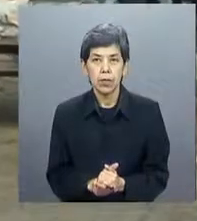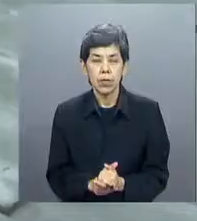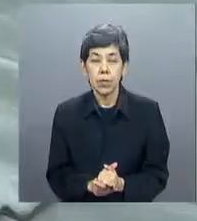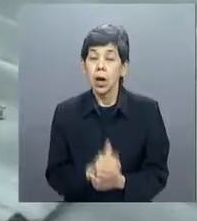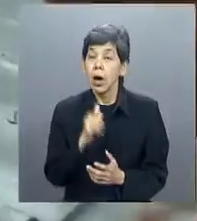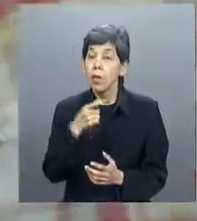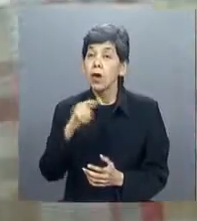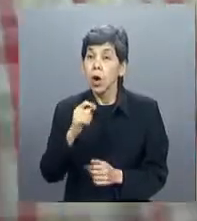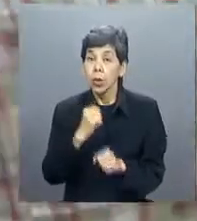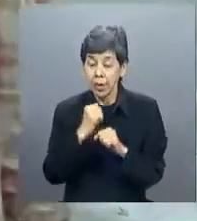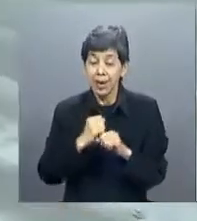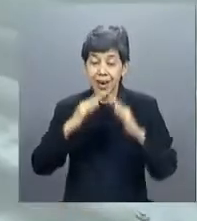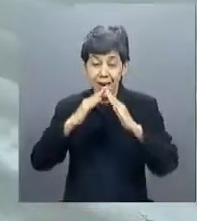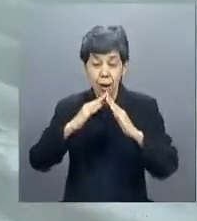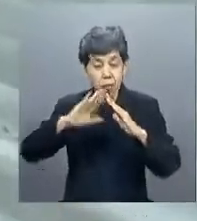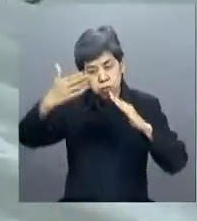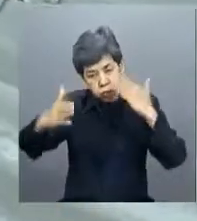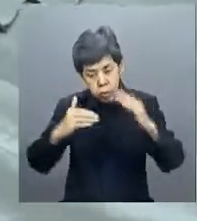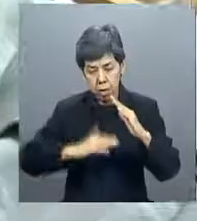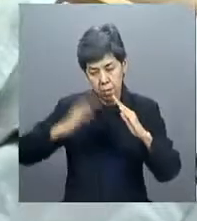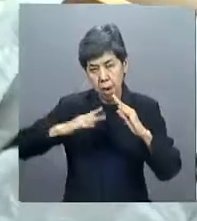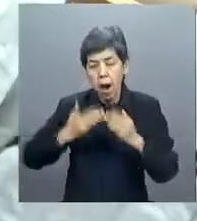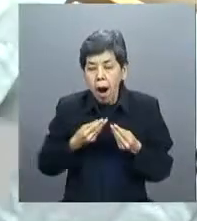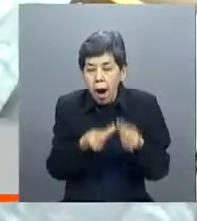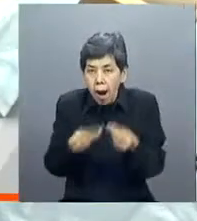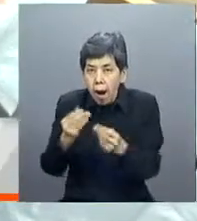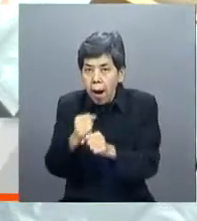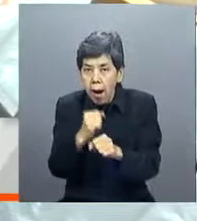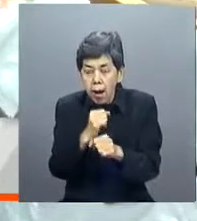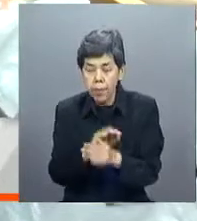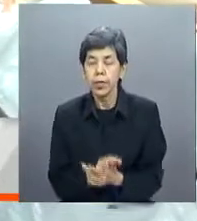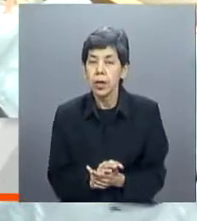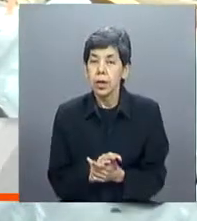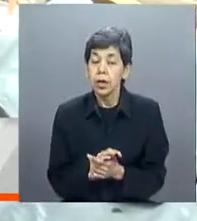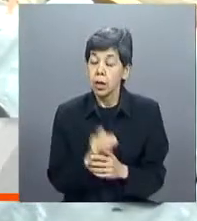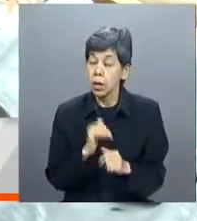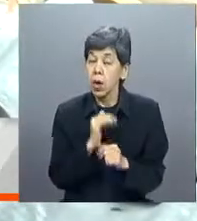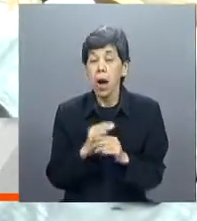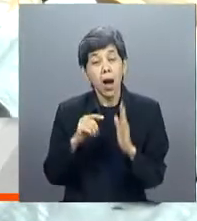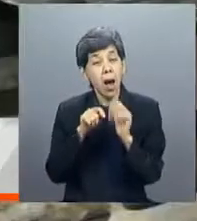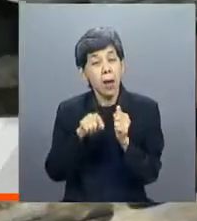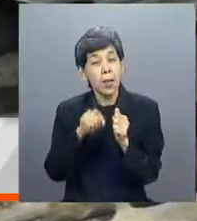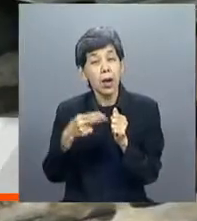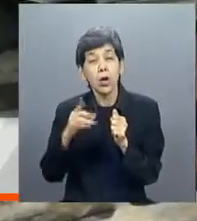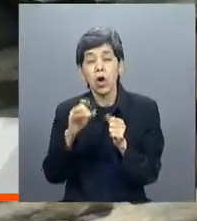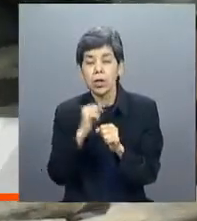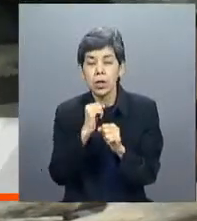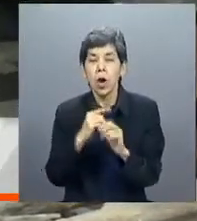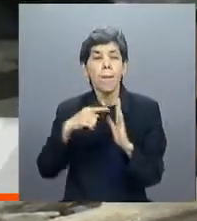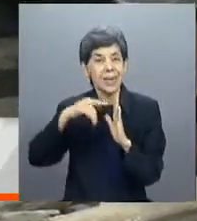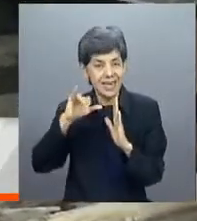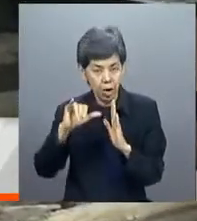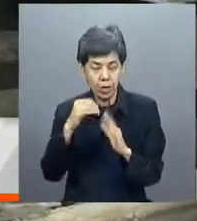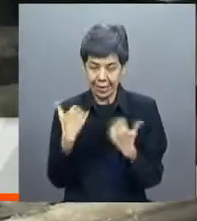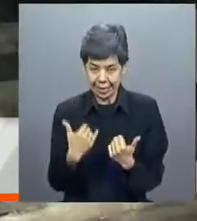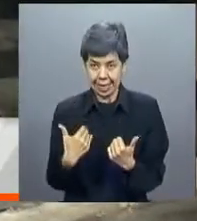ครองส่วนท้องถิ่นดำกระเบื้องไปแจกจ่ายให้ประชาชนตำบลห้วยลานและตำบลห้วยข้าวก่ำอำเภอดอกคำใต้จังหวัดพะเยานะ